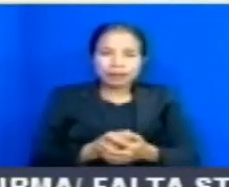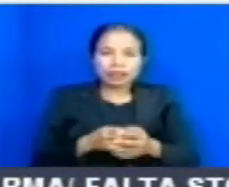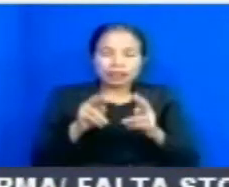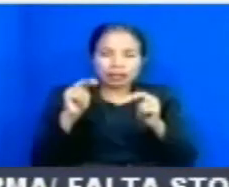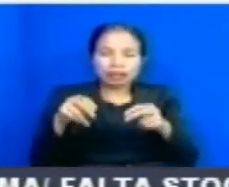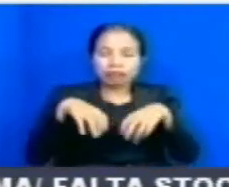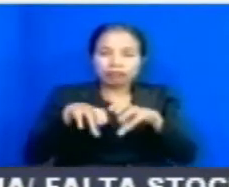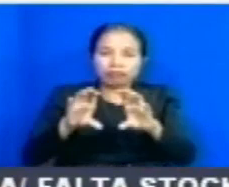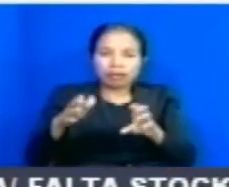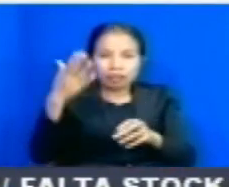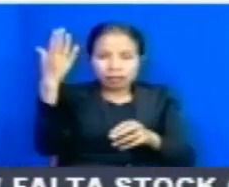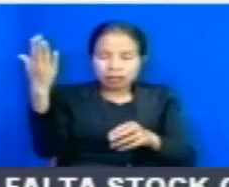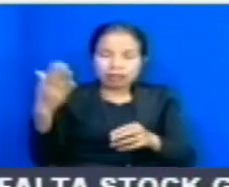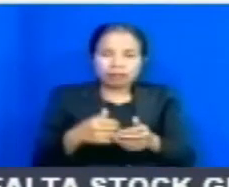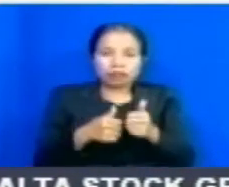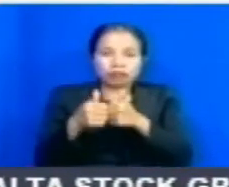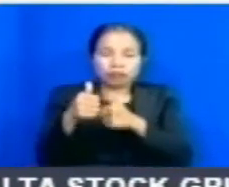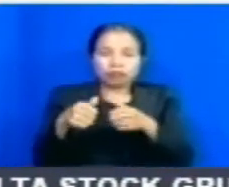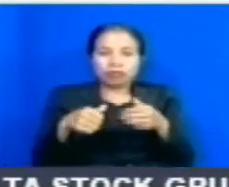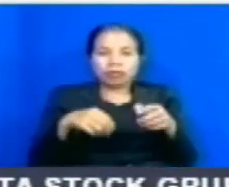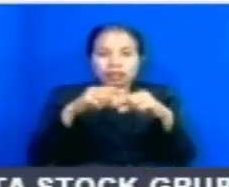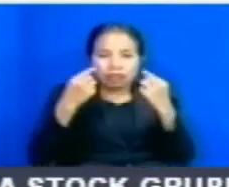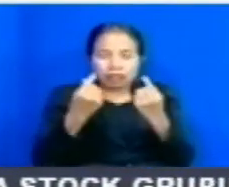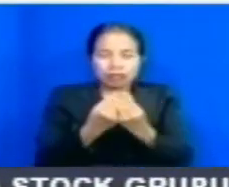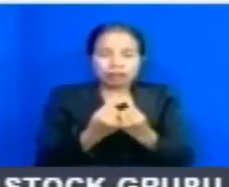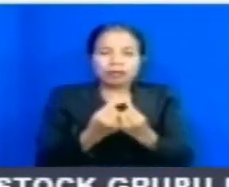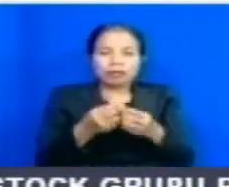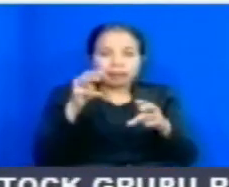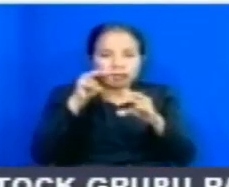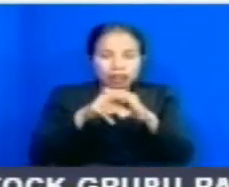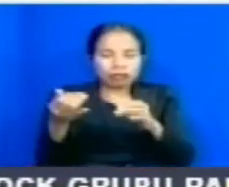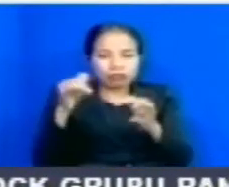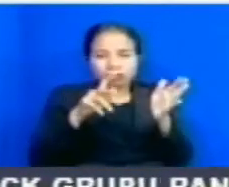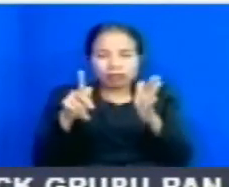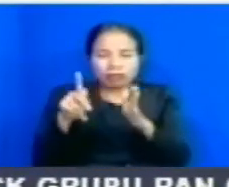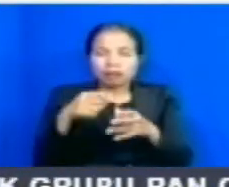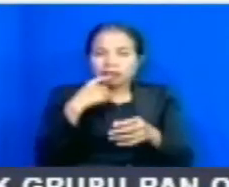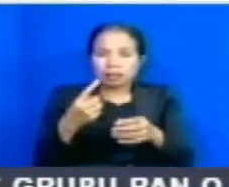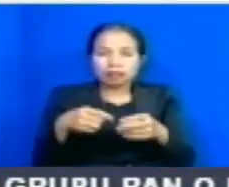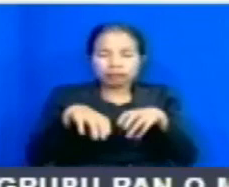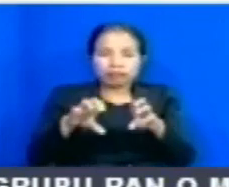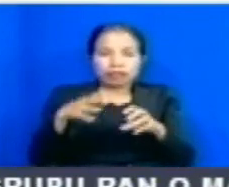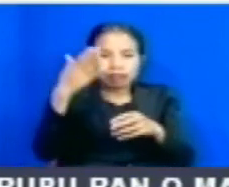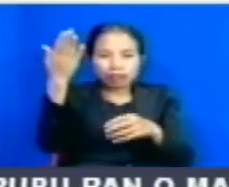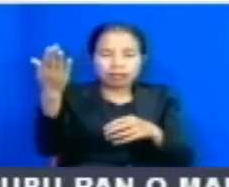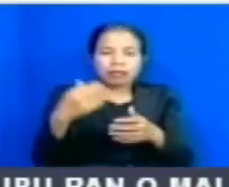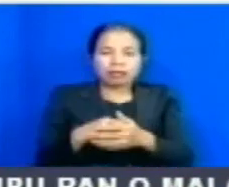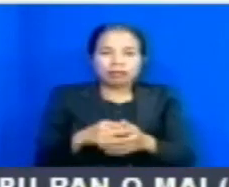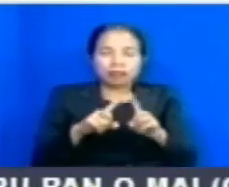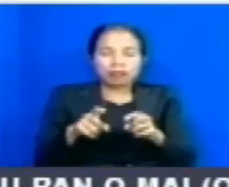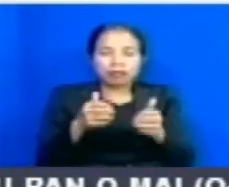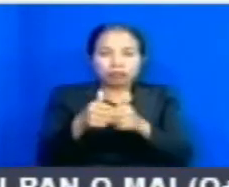fan Laran ba, tir zestan merkaru sira. Komisar merkar sirne plano dan tinggi fane larne ba mus tir fala ami venedor sne hanu